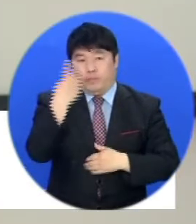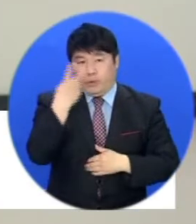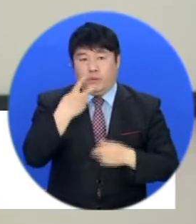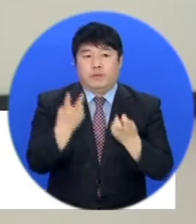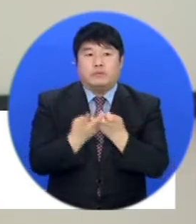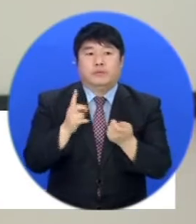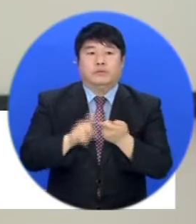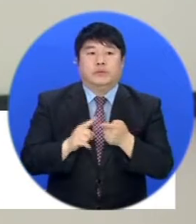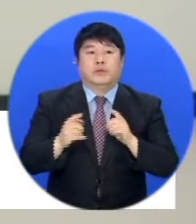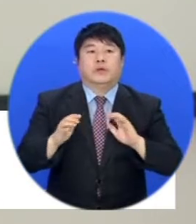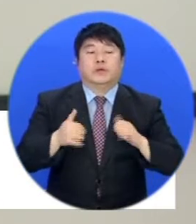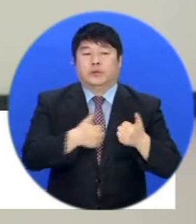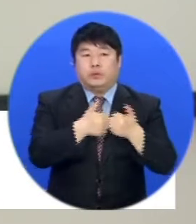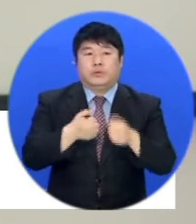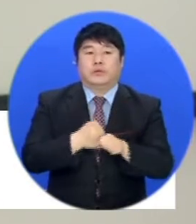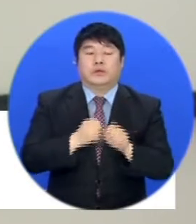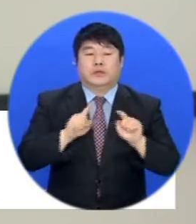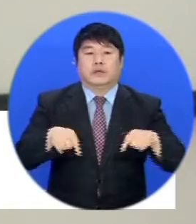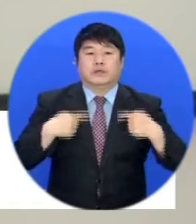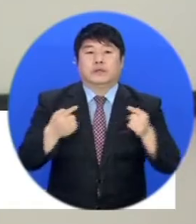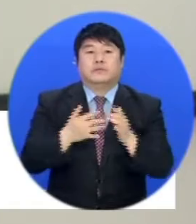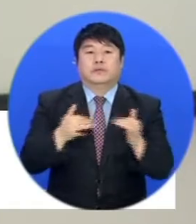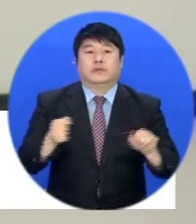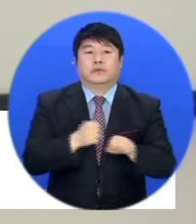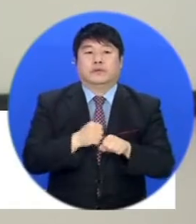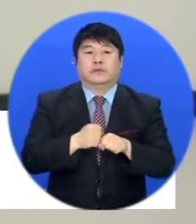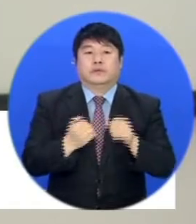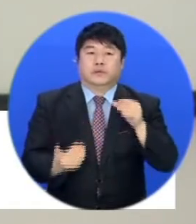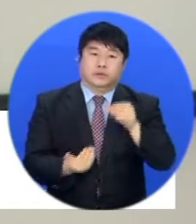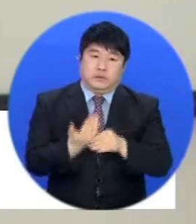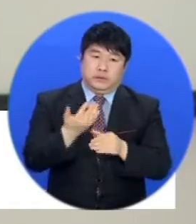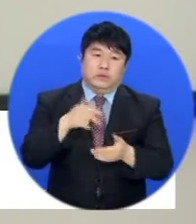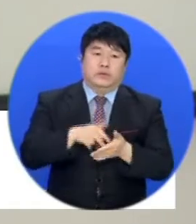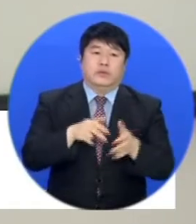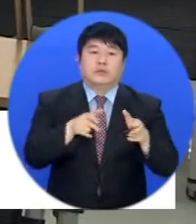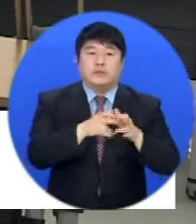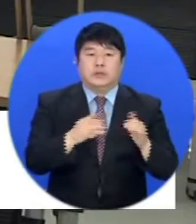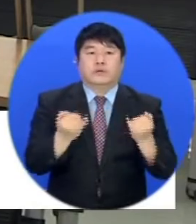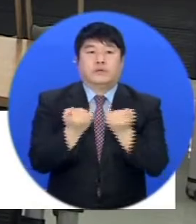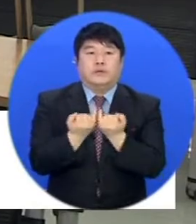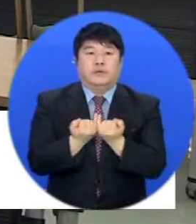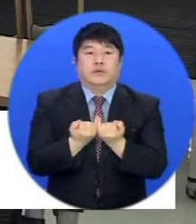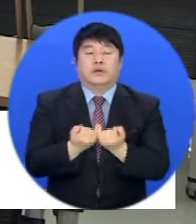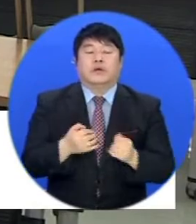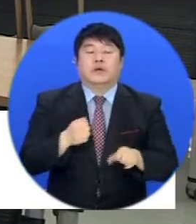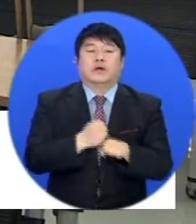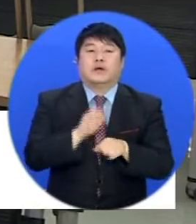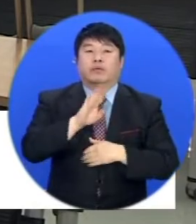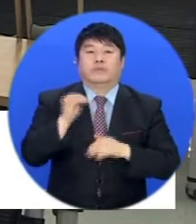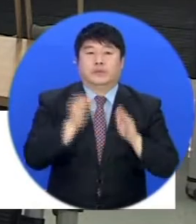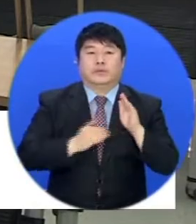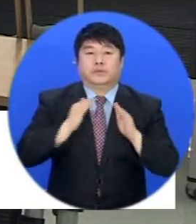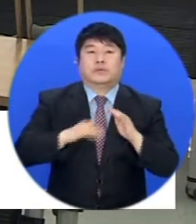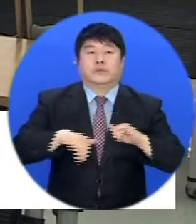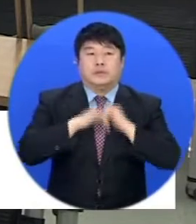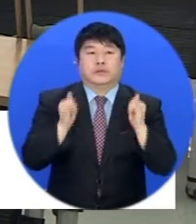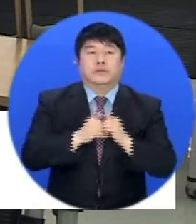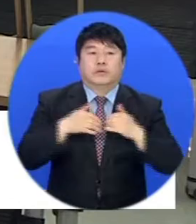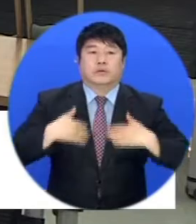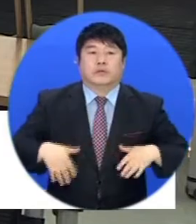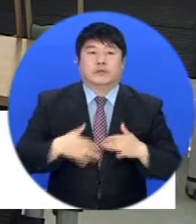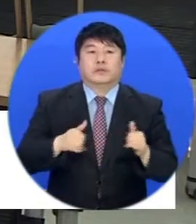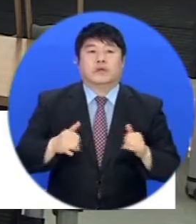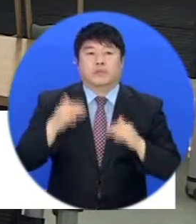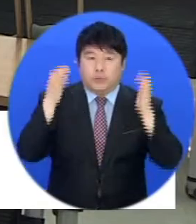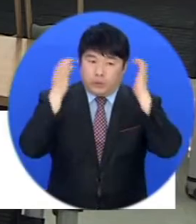논의했습니다. 이 자리에서 참석자들은 재난 상황에서 장애인과 여성, 비정규직 등 사회적 약자들의